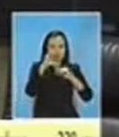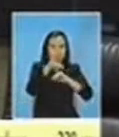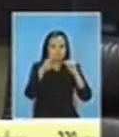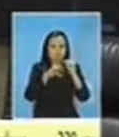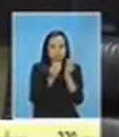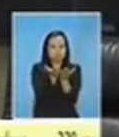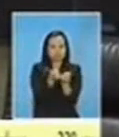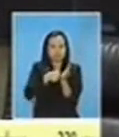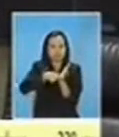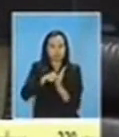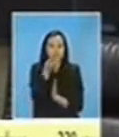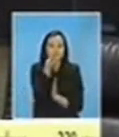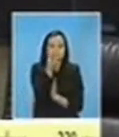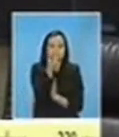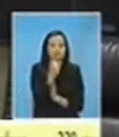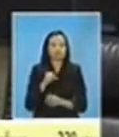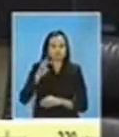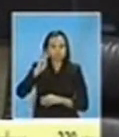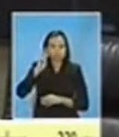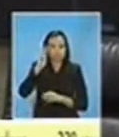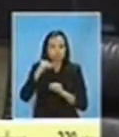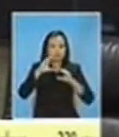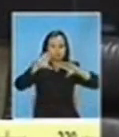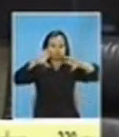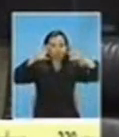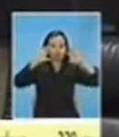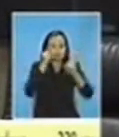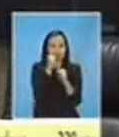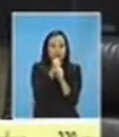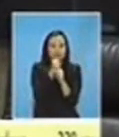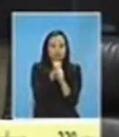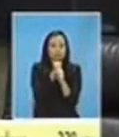ข้าวเลยแล้วก็มานับสต็อกด้วยกันเลยว่าเหลืออยู่เท่าไหร่บ้าง ซึ่งท่านนายกเองเนี่ยมี